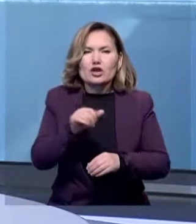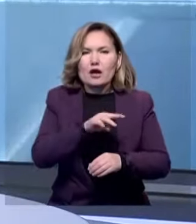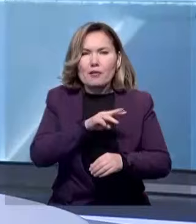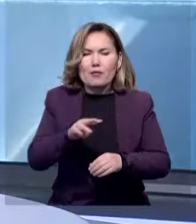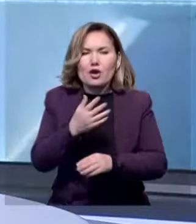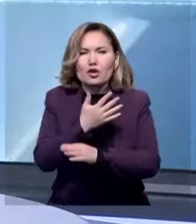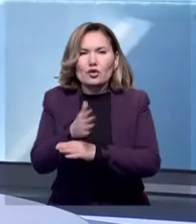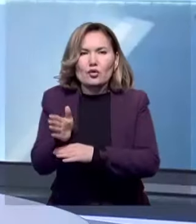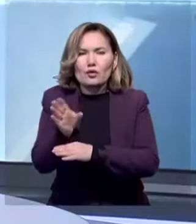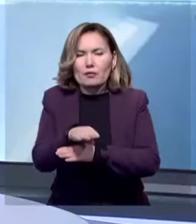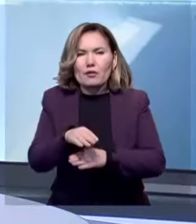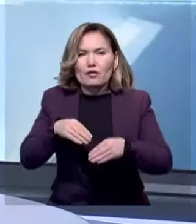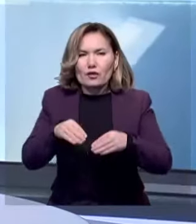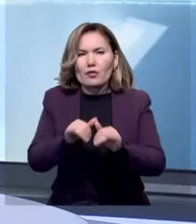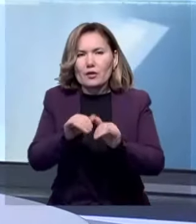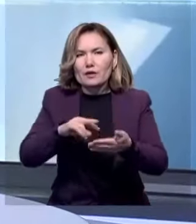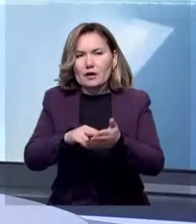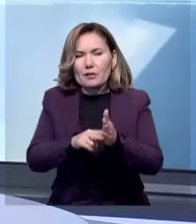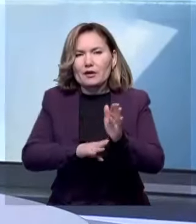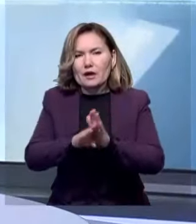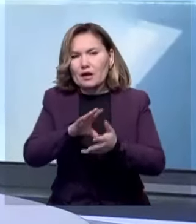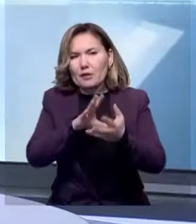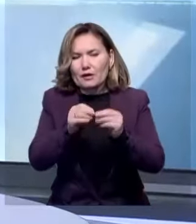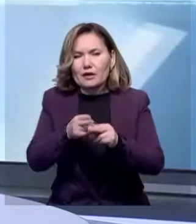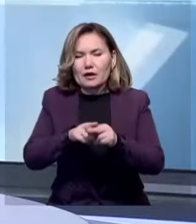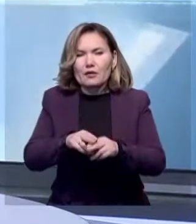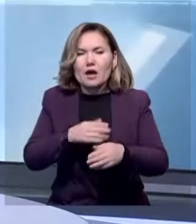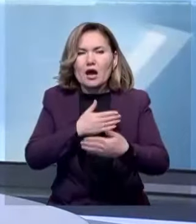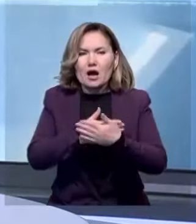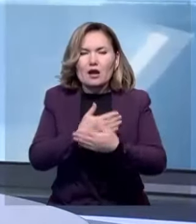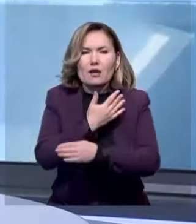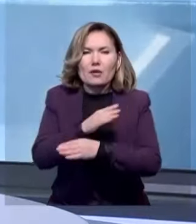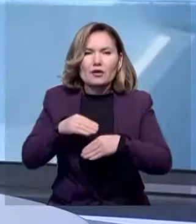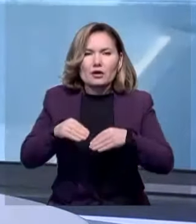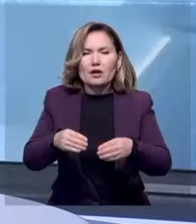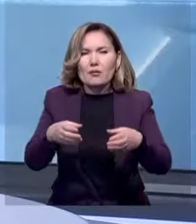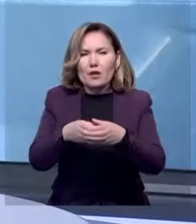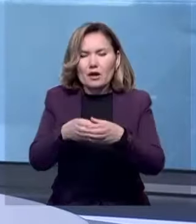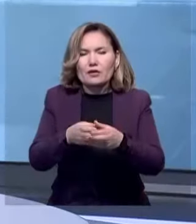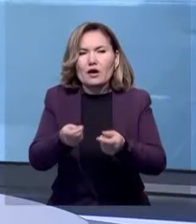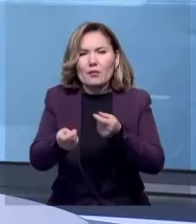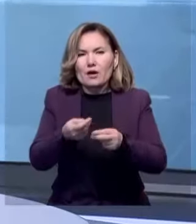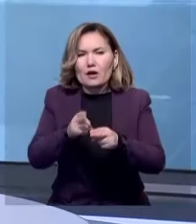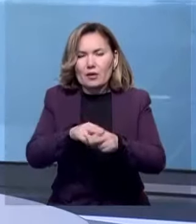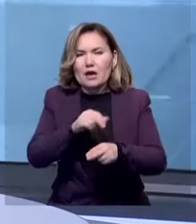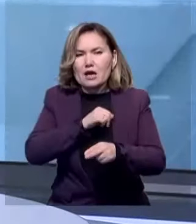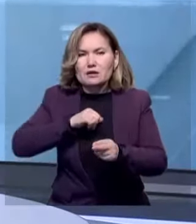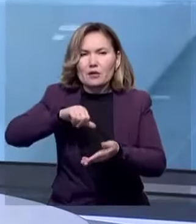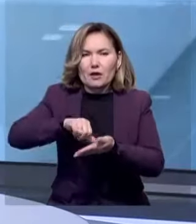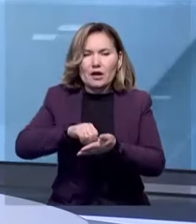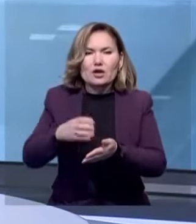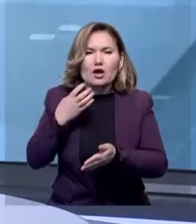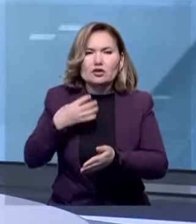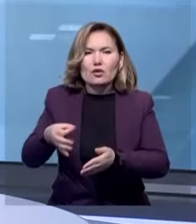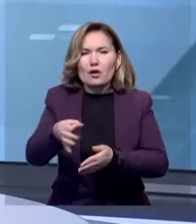сексеуіл көшетін егу жобасын бастады. Теңіз табанындағы қайнаған қызу тірлікпен Қазмұнайгаз басқарма төрағасы Мағзұм Мырзағалиев,